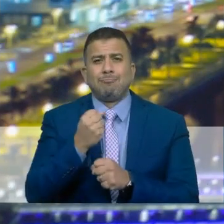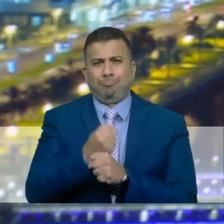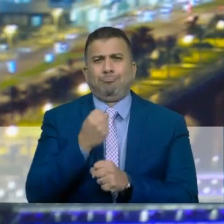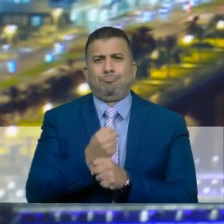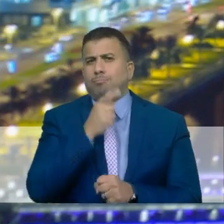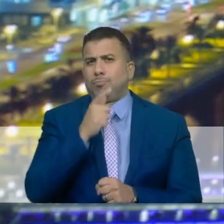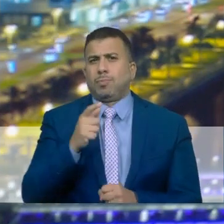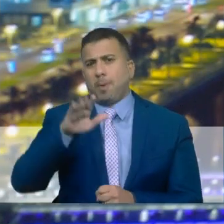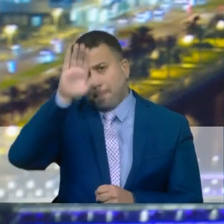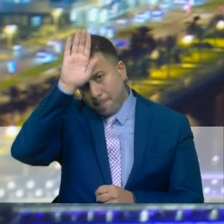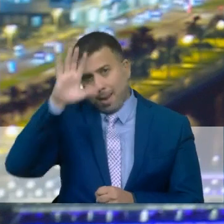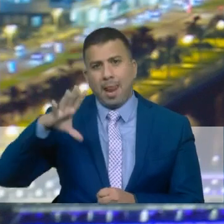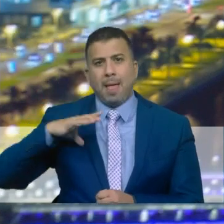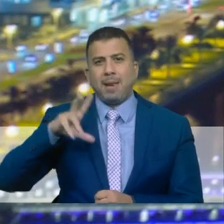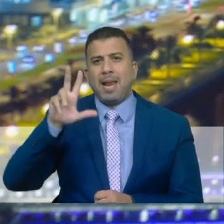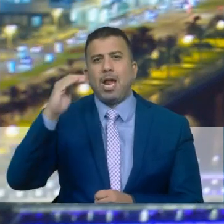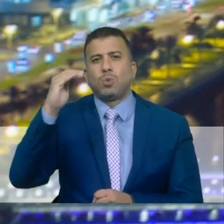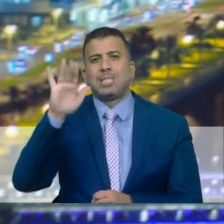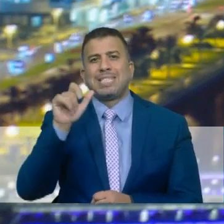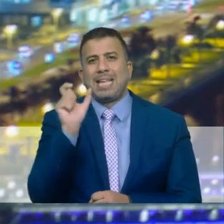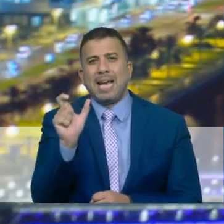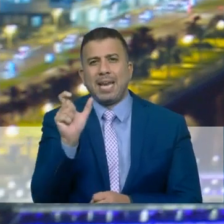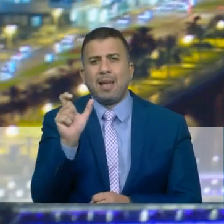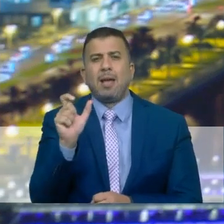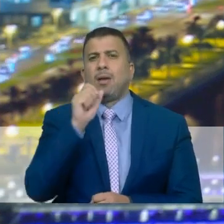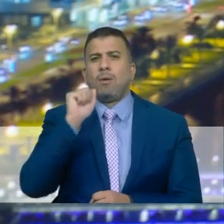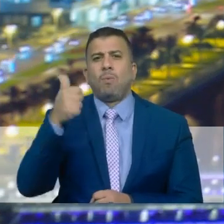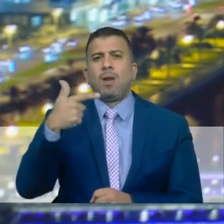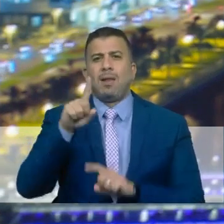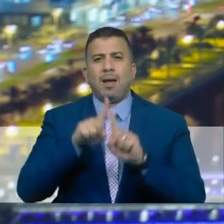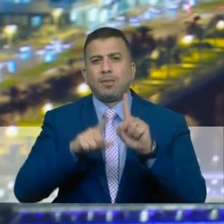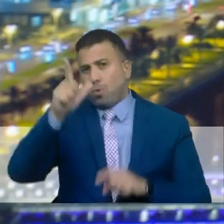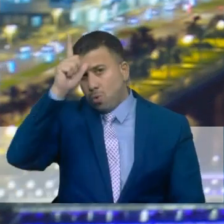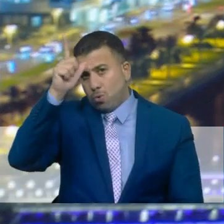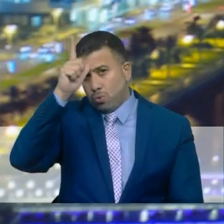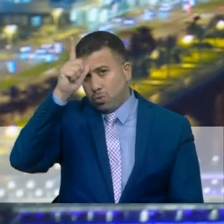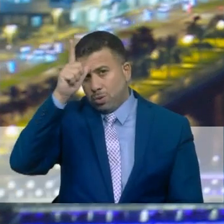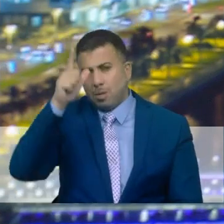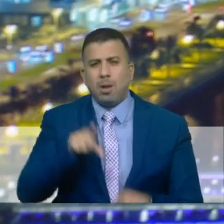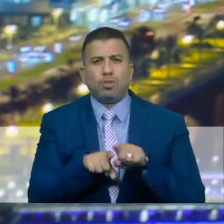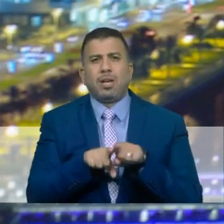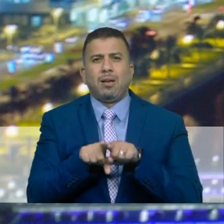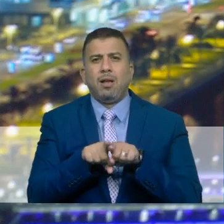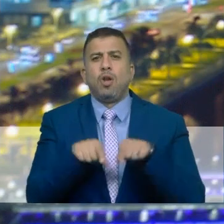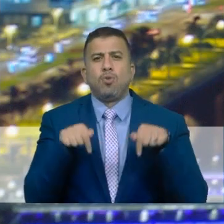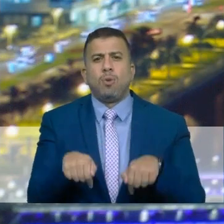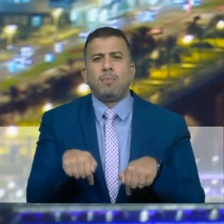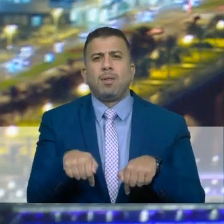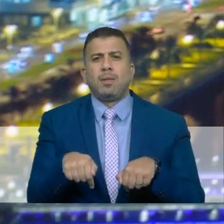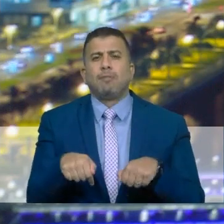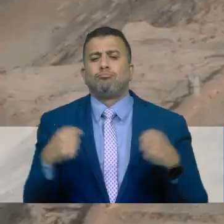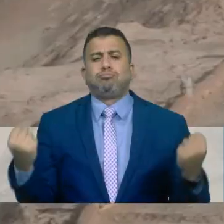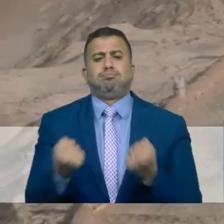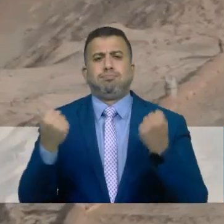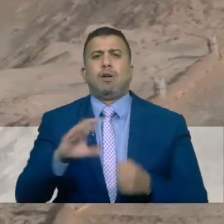وصاحب سمو الملكي الاميره الحسين بن عبد الله الثاني ولي عهد المملكه الاردنيه الهاشميه الشقيقه اليوم